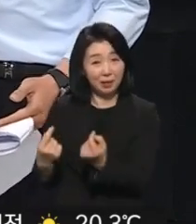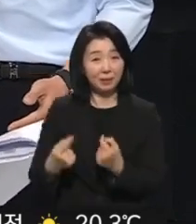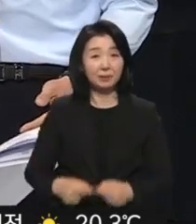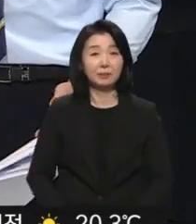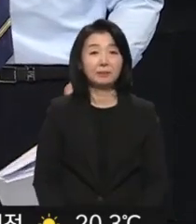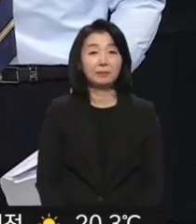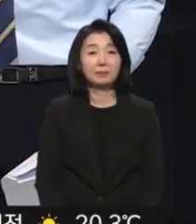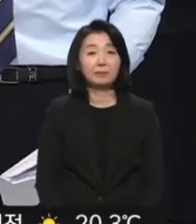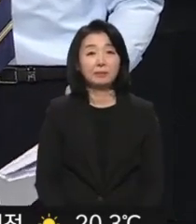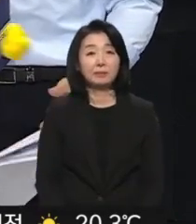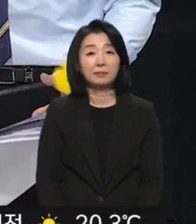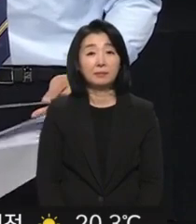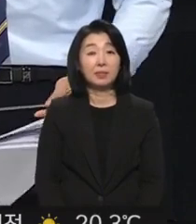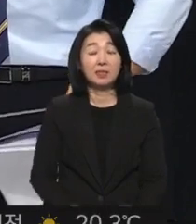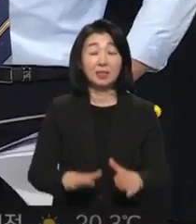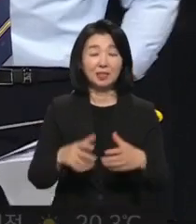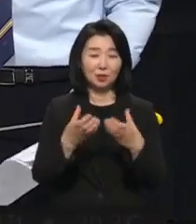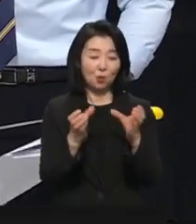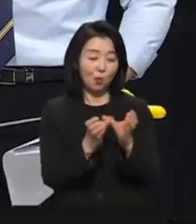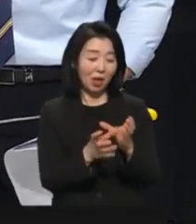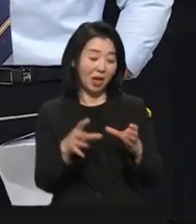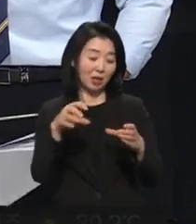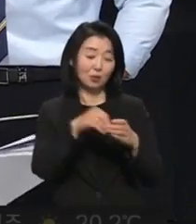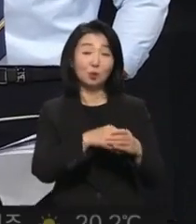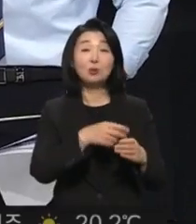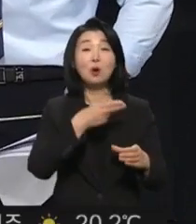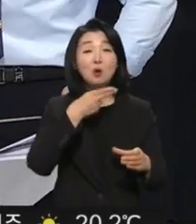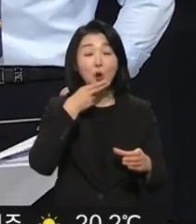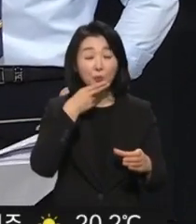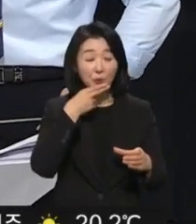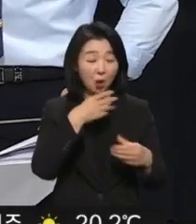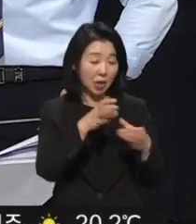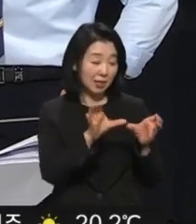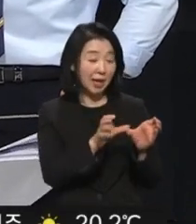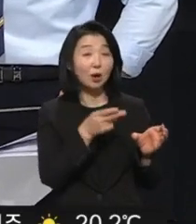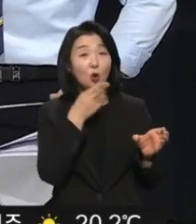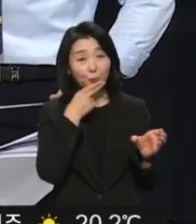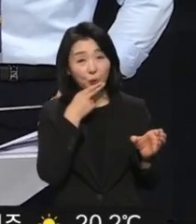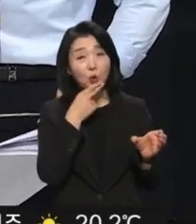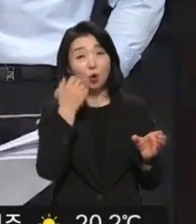같습니다. 말 그대로 현재 소속이 없기 때문인데요. 무소속 민영배 의원입니다.